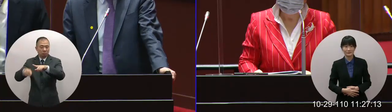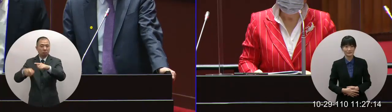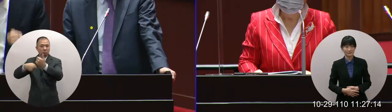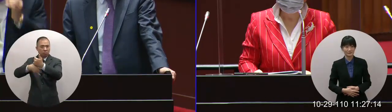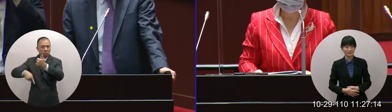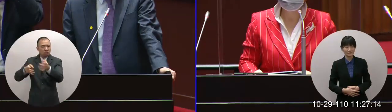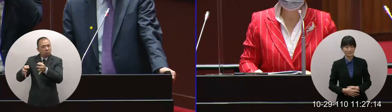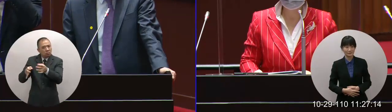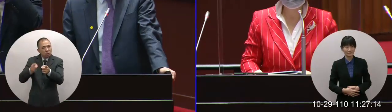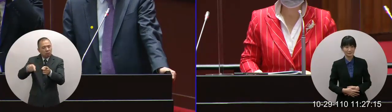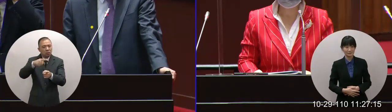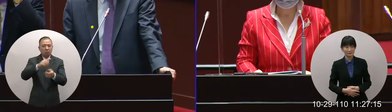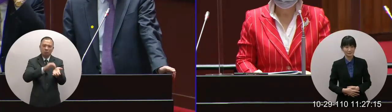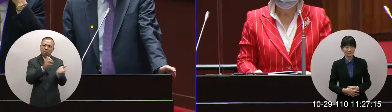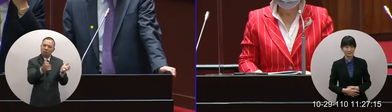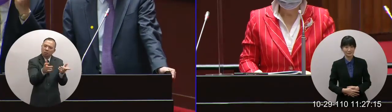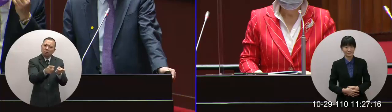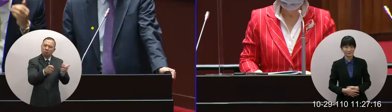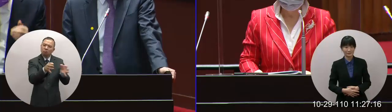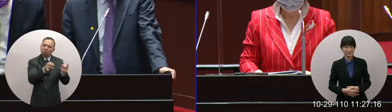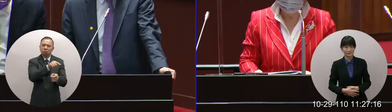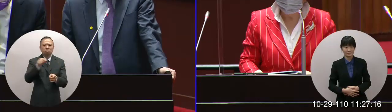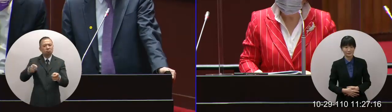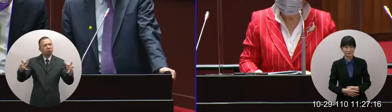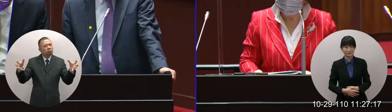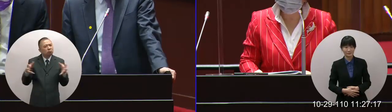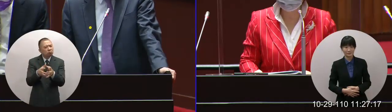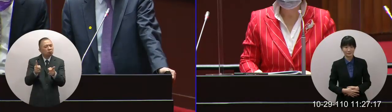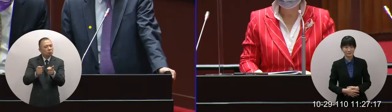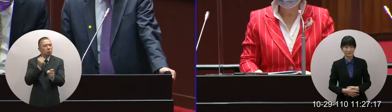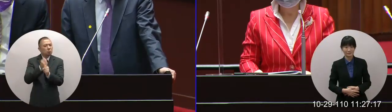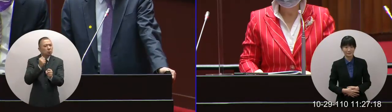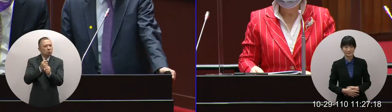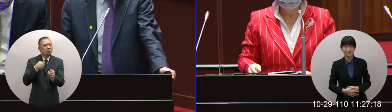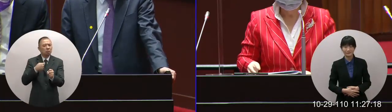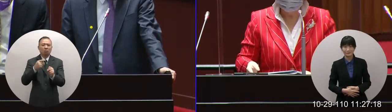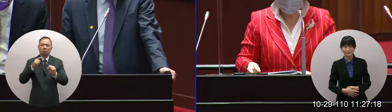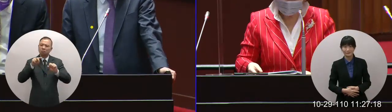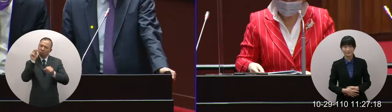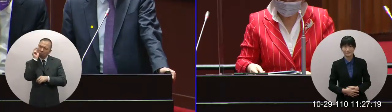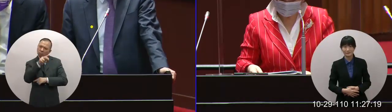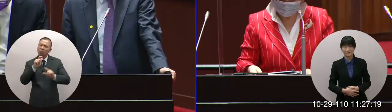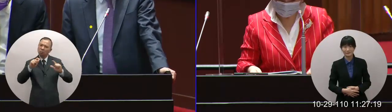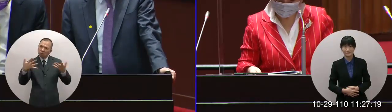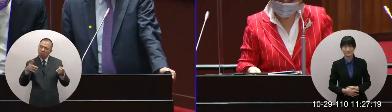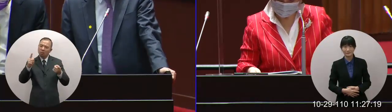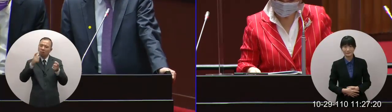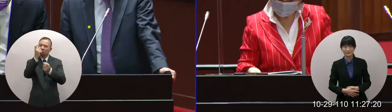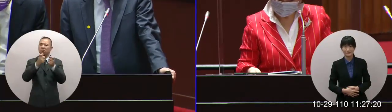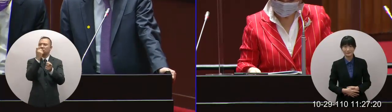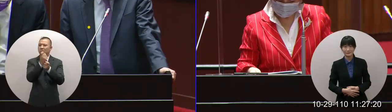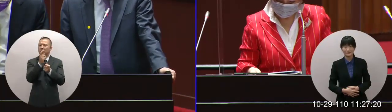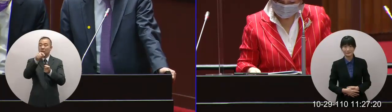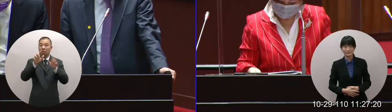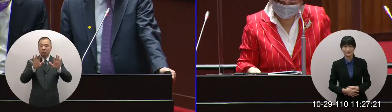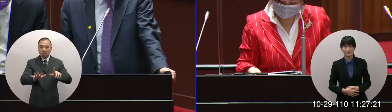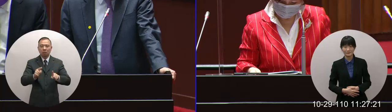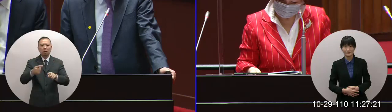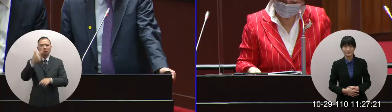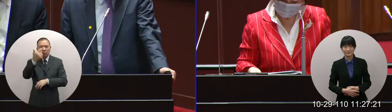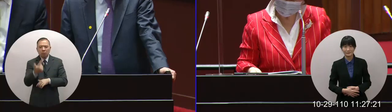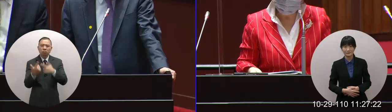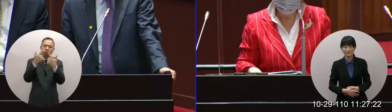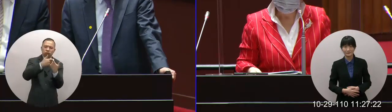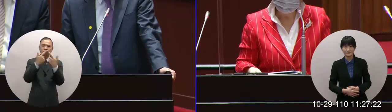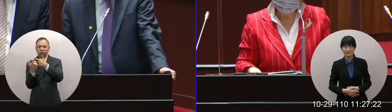其实也花了大概，我看起来也大概将近10年的一个时间。嗯，那现在双方越来越密合，好，对于双方的